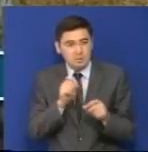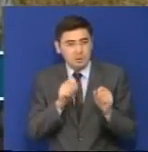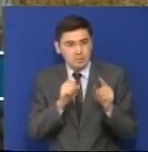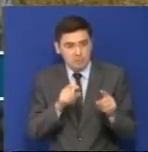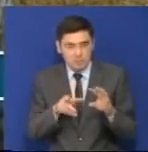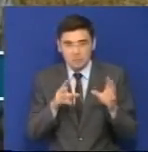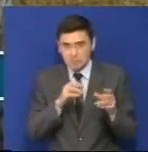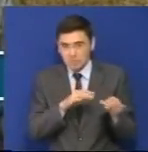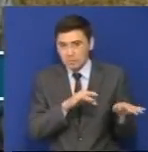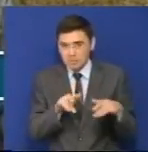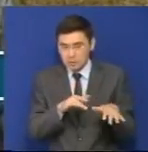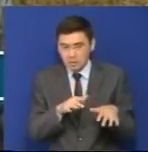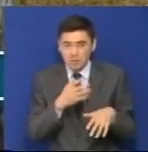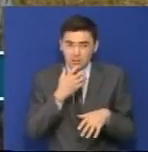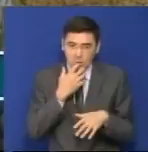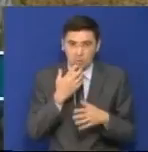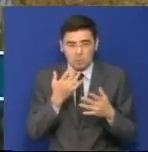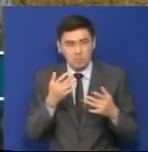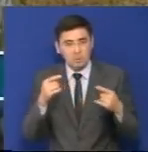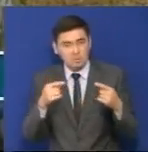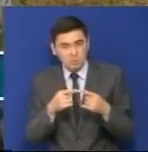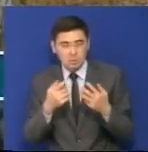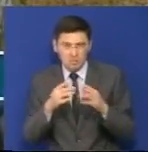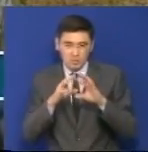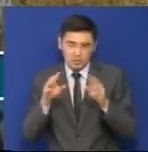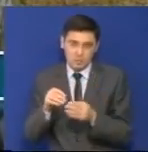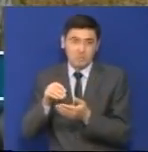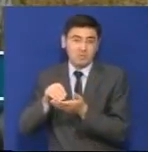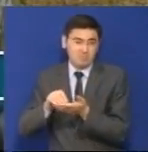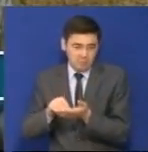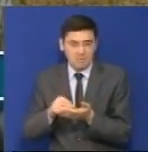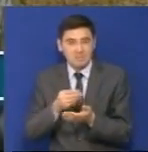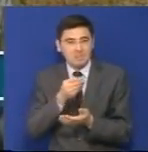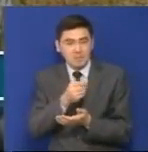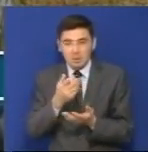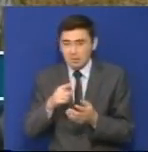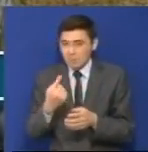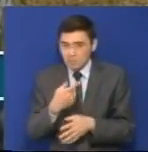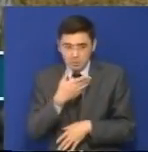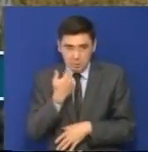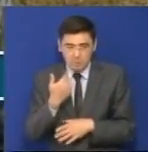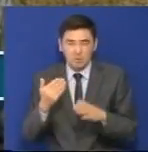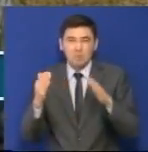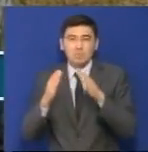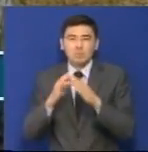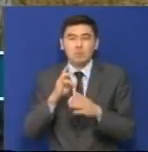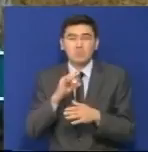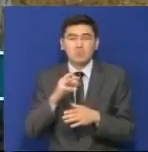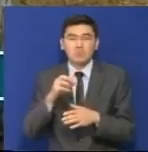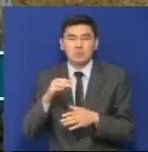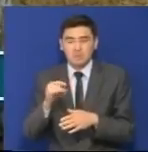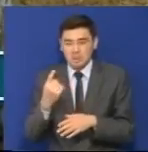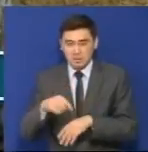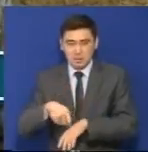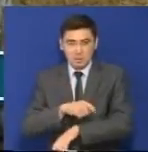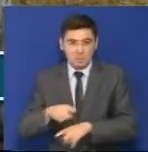бойынша ақы төлейді. Яғни жылу қандай мөлшерде берілді, сонша ақы төлейді. Ал есеп құралы болмаған жағдайда тұрғындар норматив бойынша, яғни